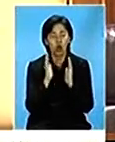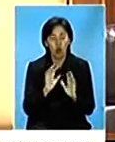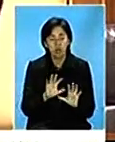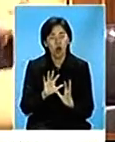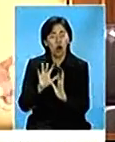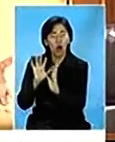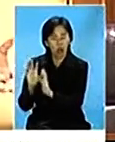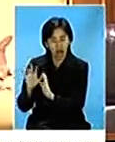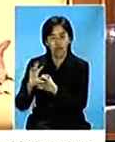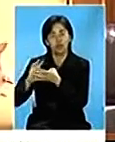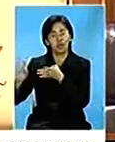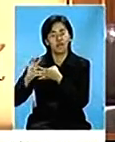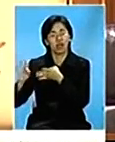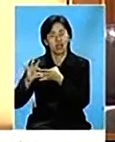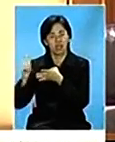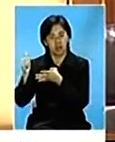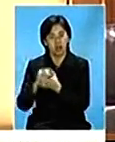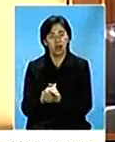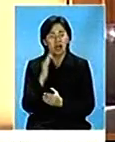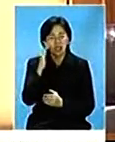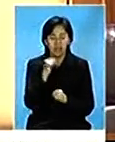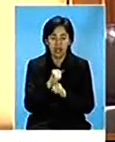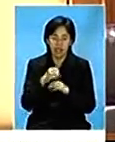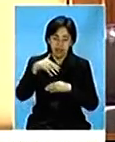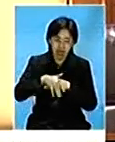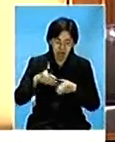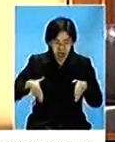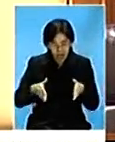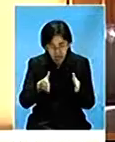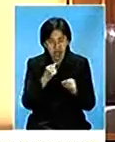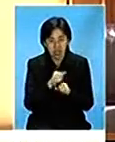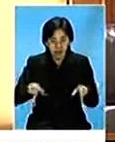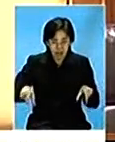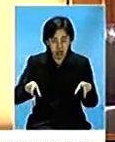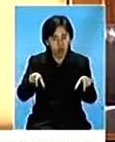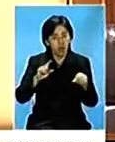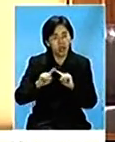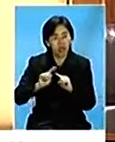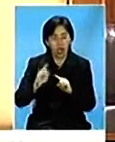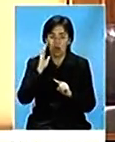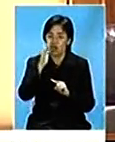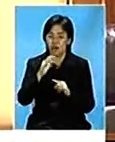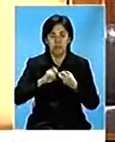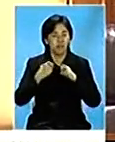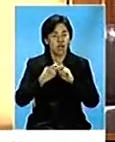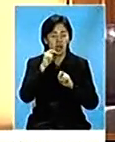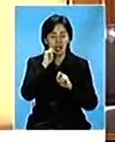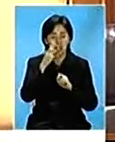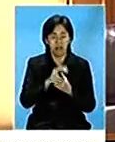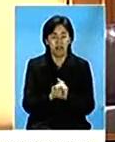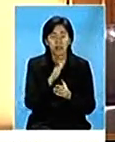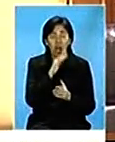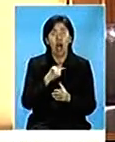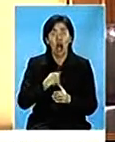ครับแล้วก็ไปอยู่ในที่ที่ดีกว่านะครับแล้วก็มีการทำเขื่อนข้างๆมีทำถนนเดินจนกระทั่งไม่มีการจะลุกล้ำเข้ามาอีกเพราะถ้ามีลุกล้ำเนี่ย